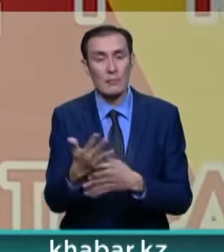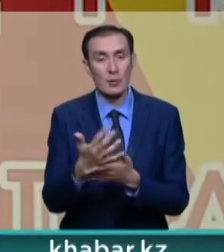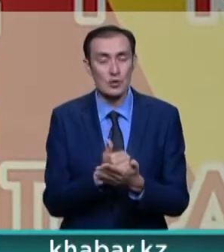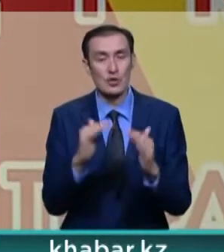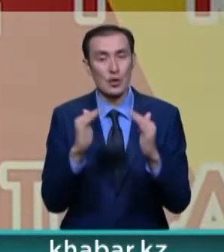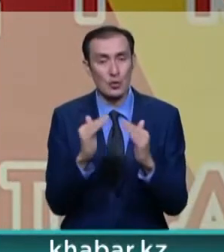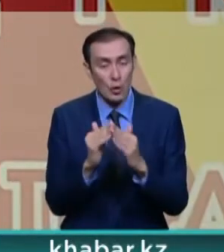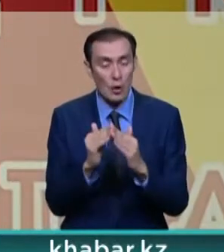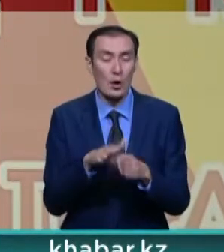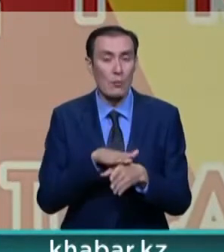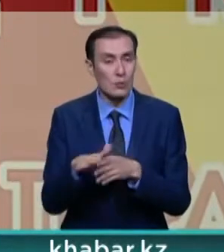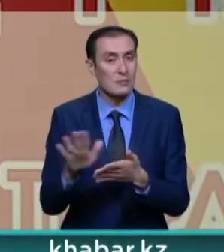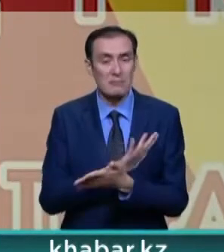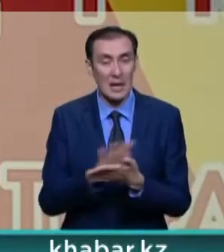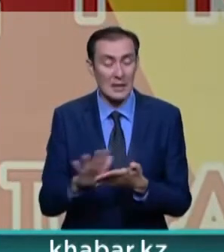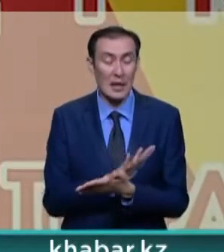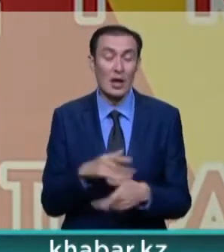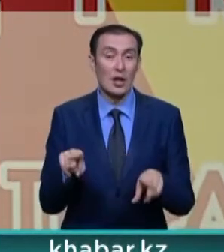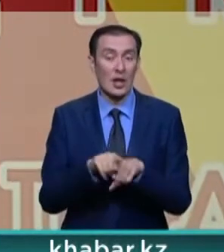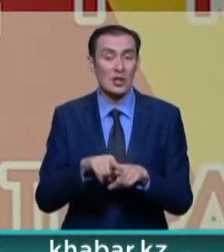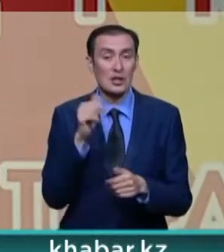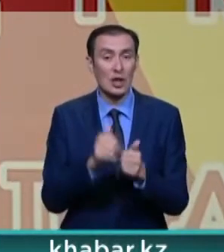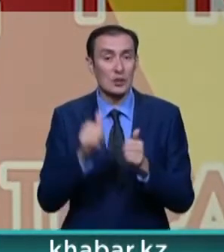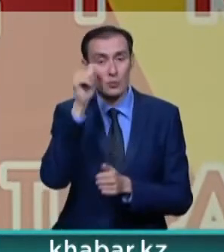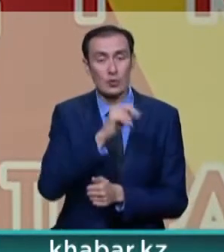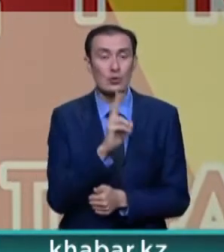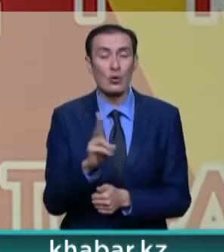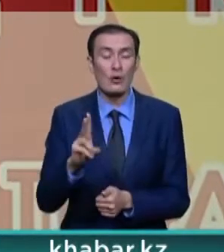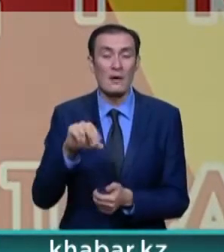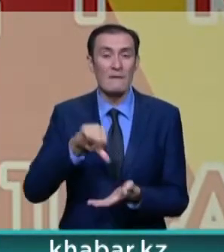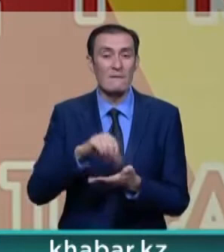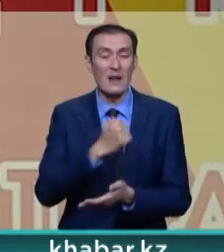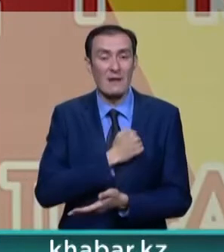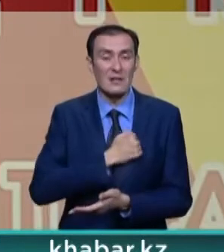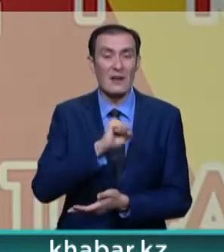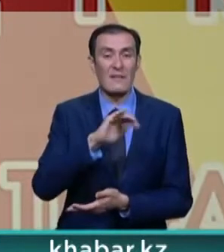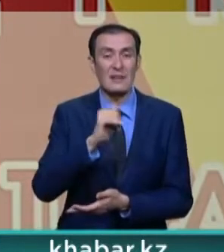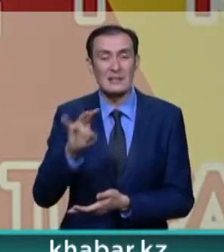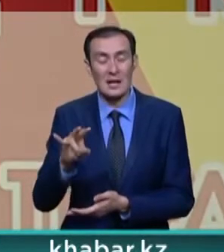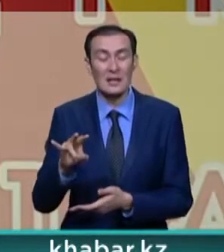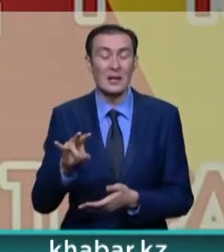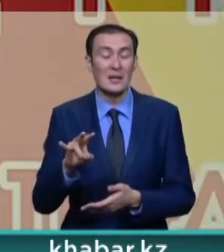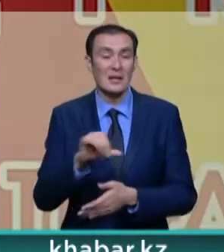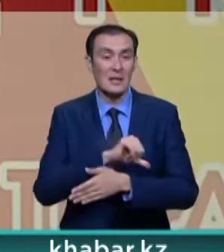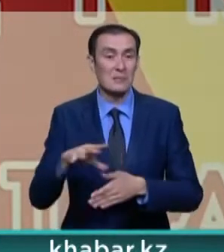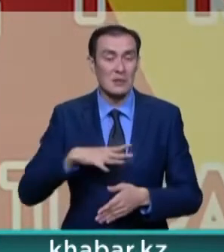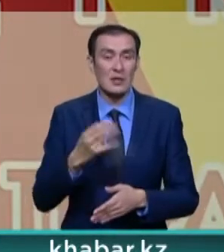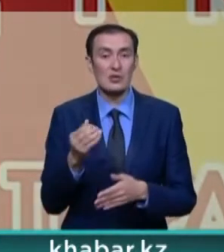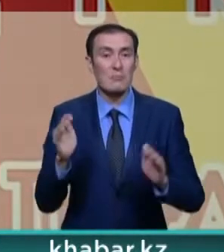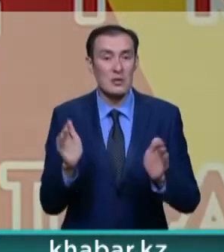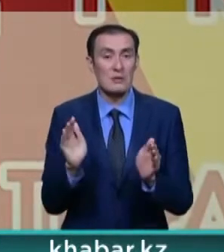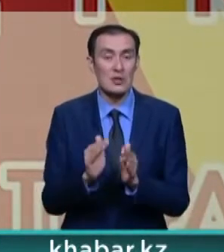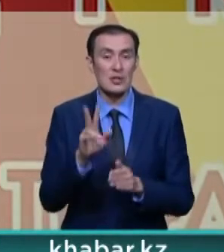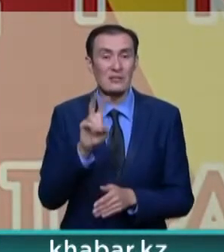жилье совершенно бесплатно. Тем более с каждым годом воевавших в Афганистане и на его границе становится все меньше.